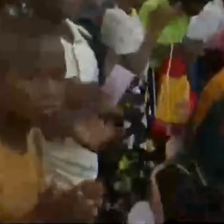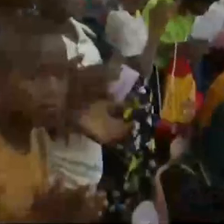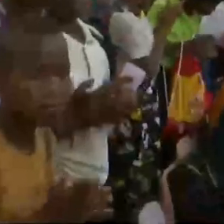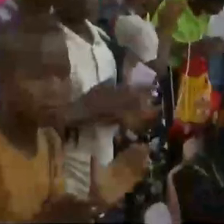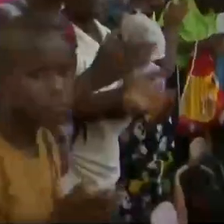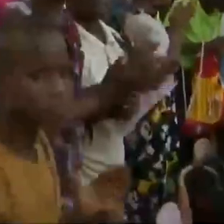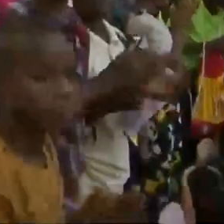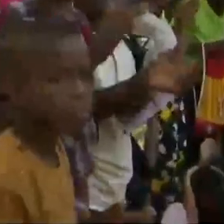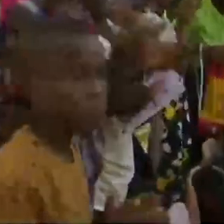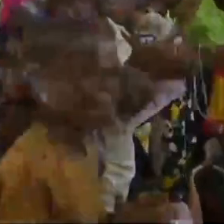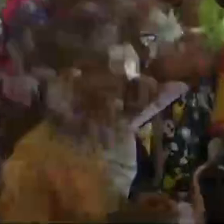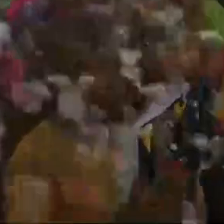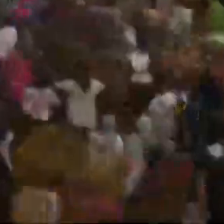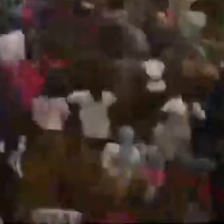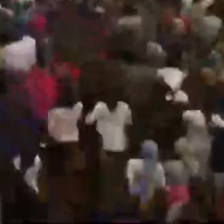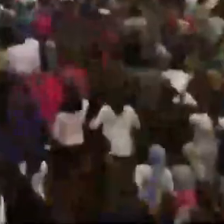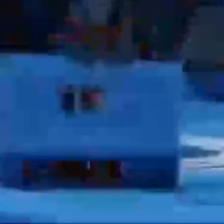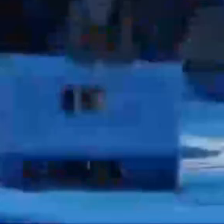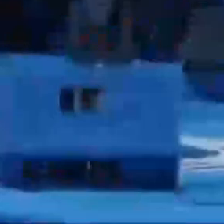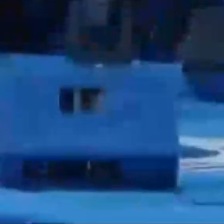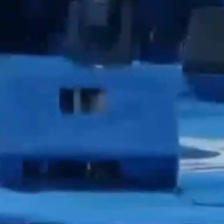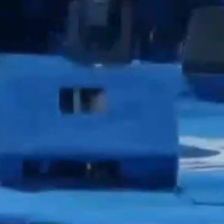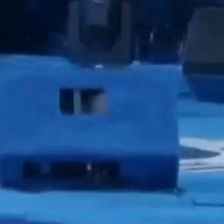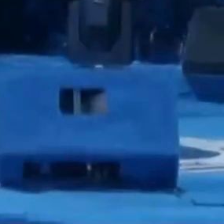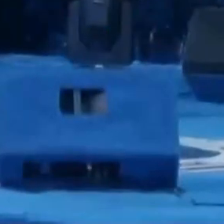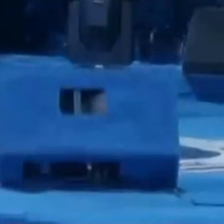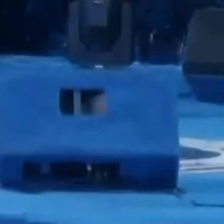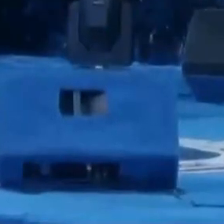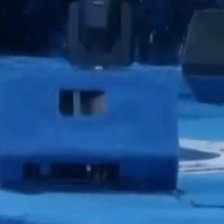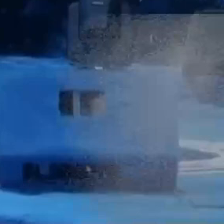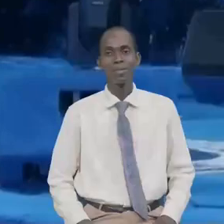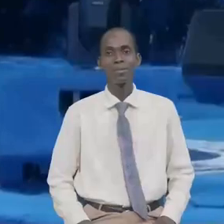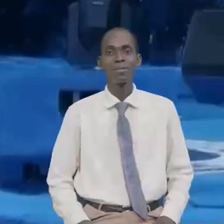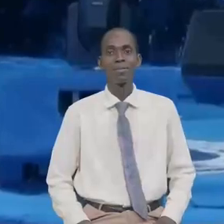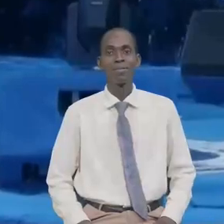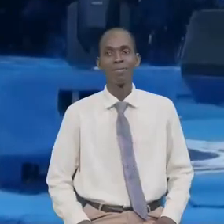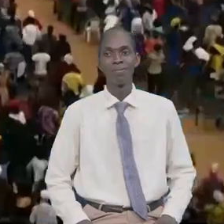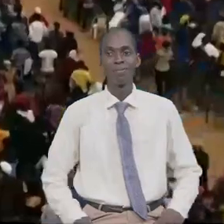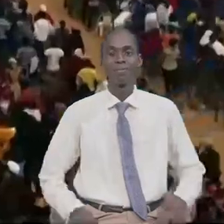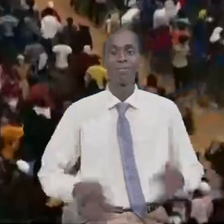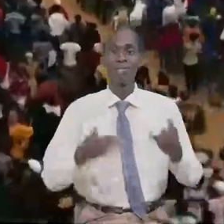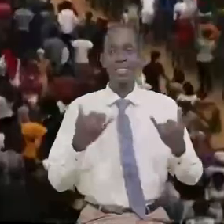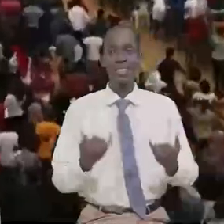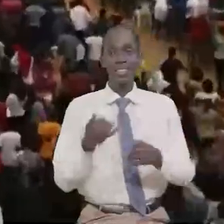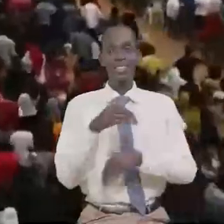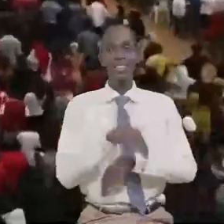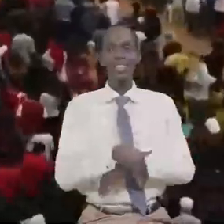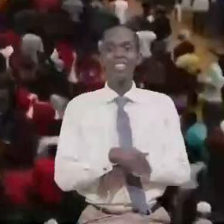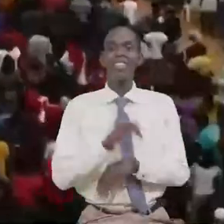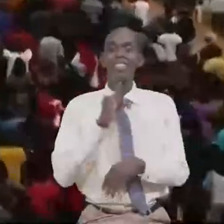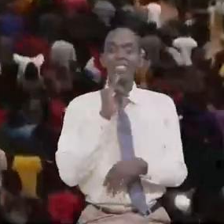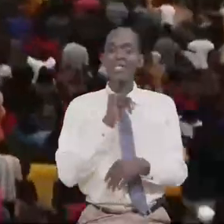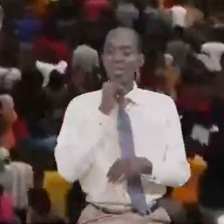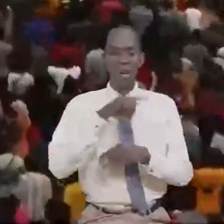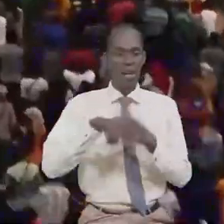gloire à Dieu il va vous dire ce soir ce n'est pas de moi qu'il est question